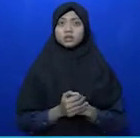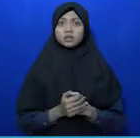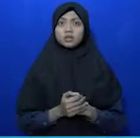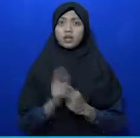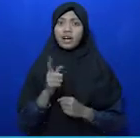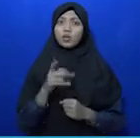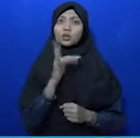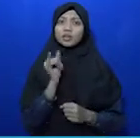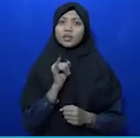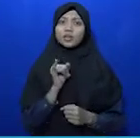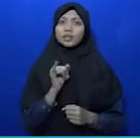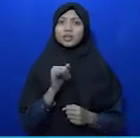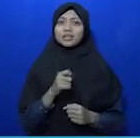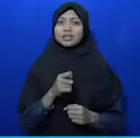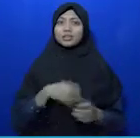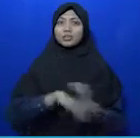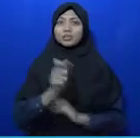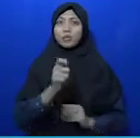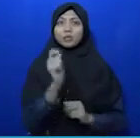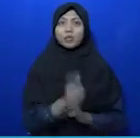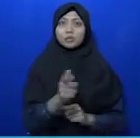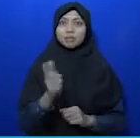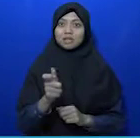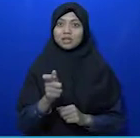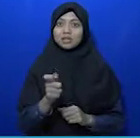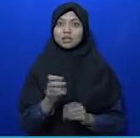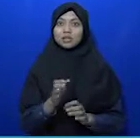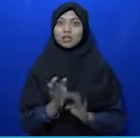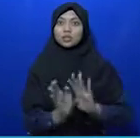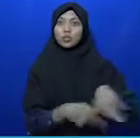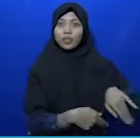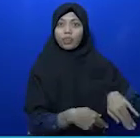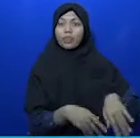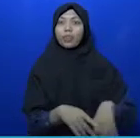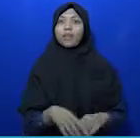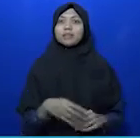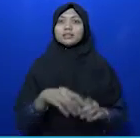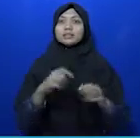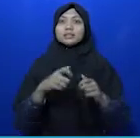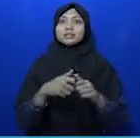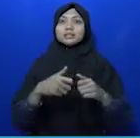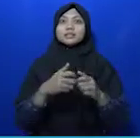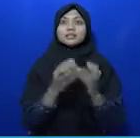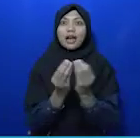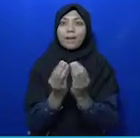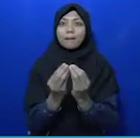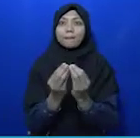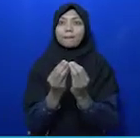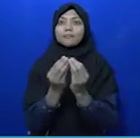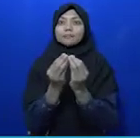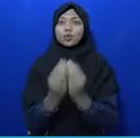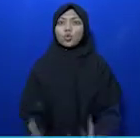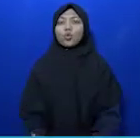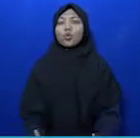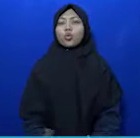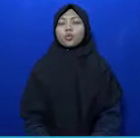ambruk. Nah, itu sebetulnya, nah ini kalau dalam praktek bisnis corporate traders itu sudah lumrah.